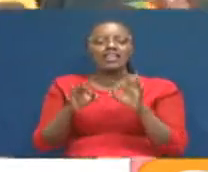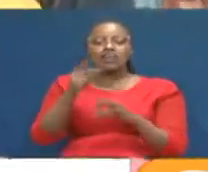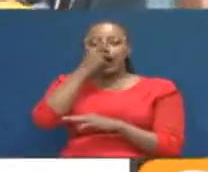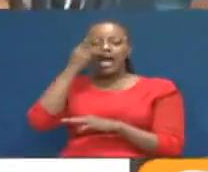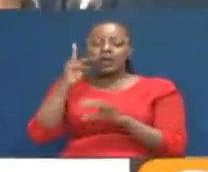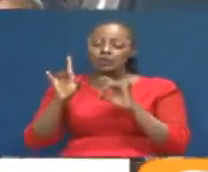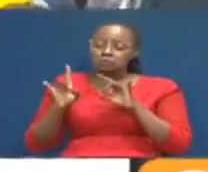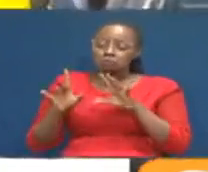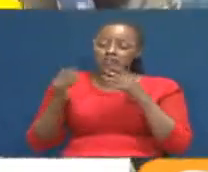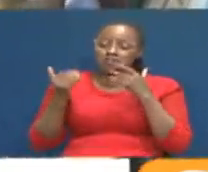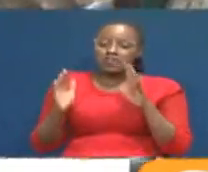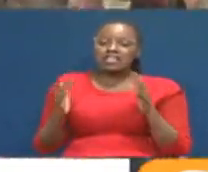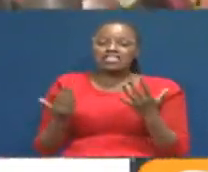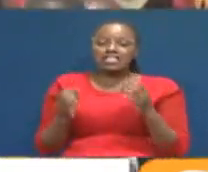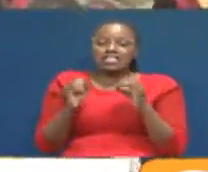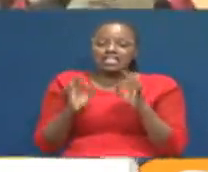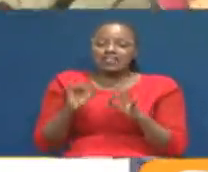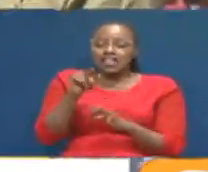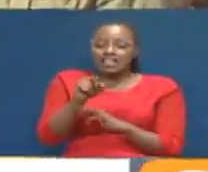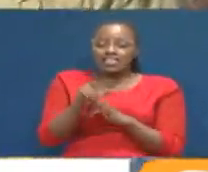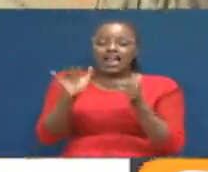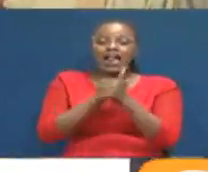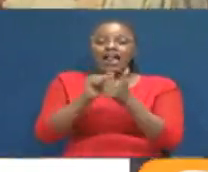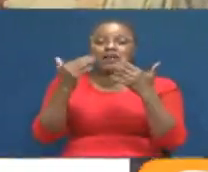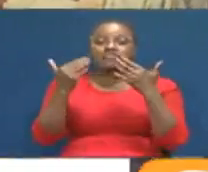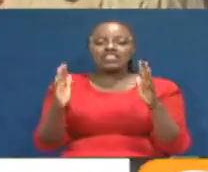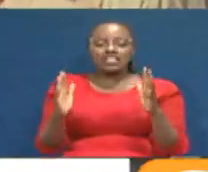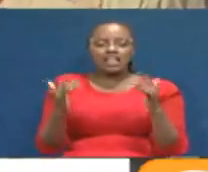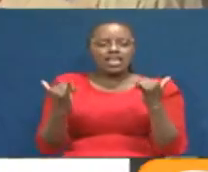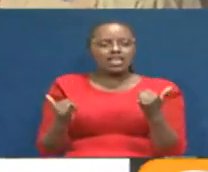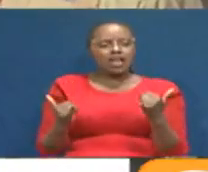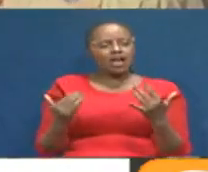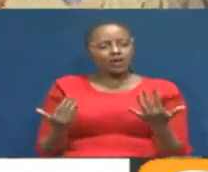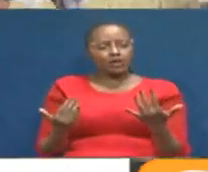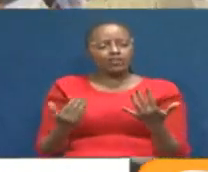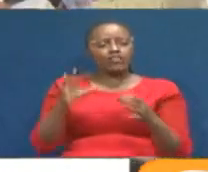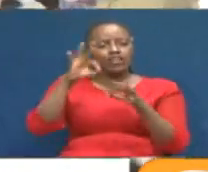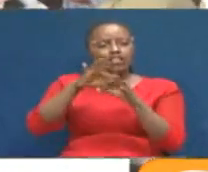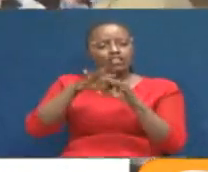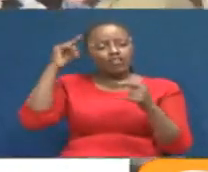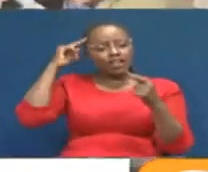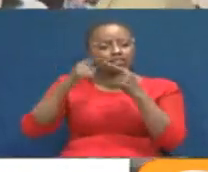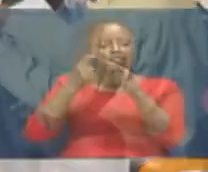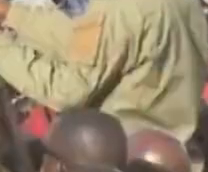Kalonzo amehama, ikiwa hii imesambaratika, je, kura za Azimio zitatoka wapi?